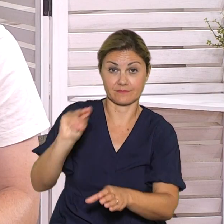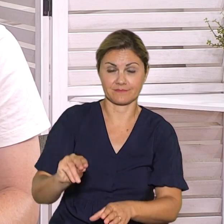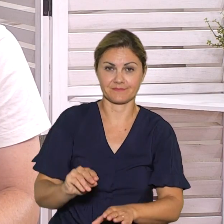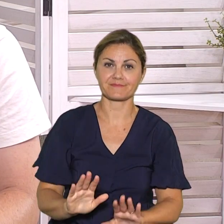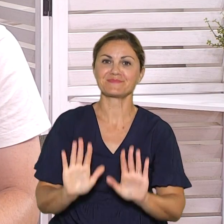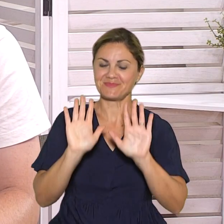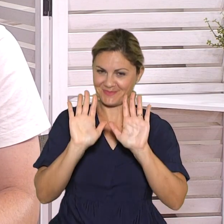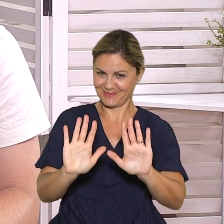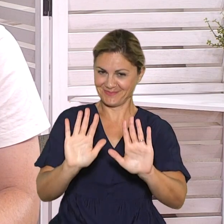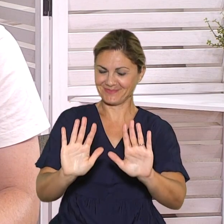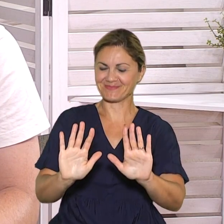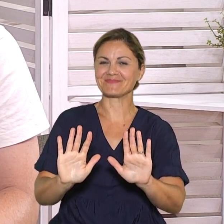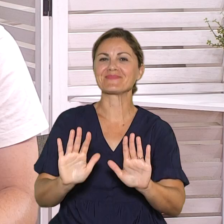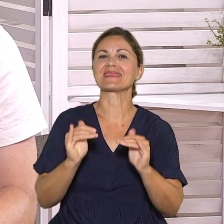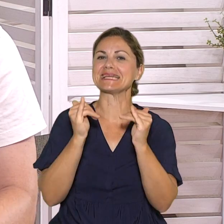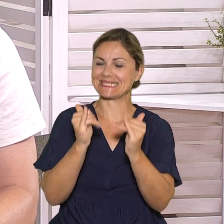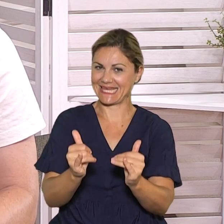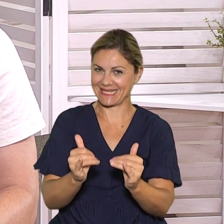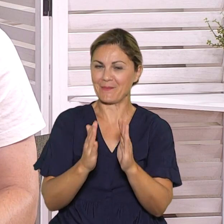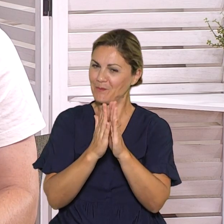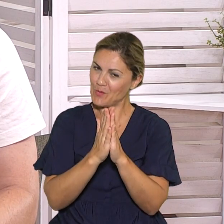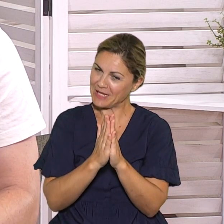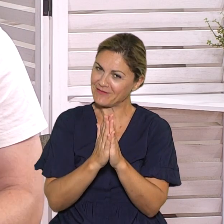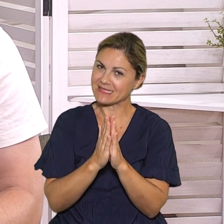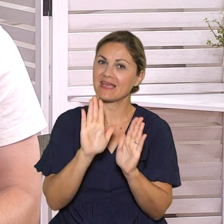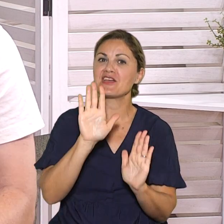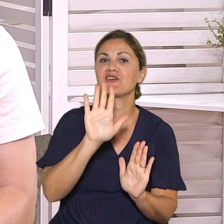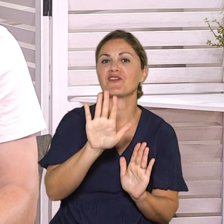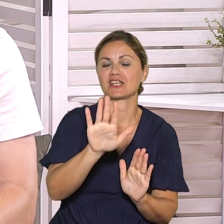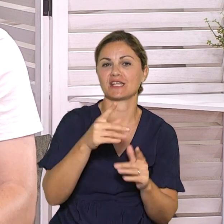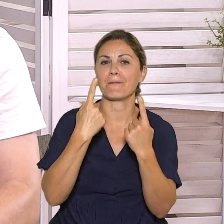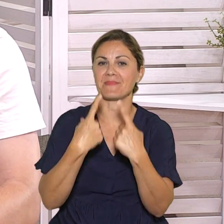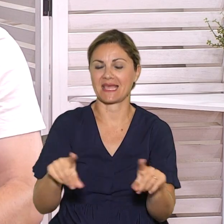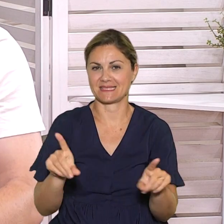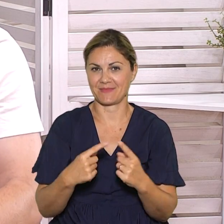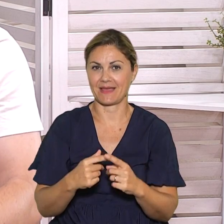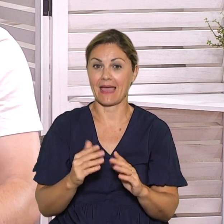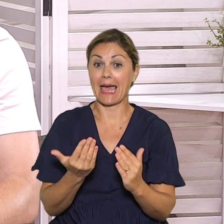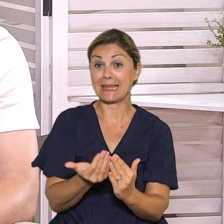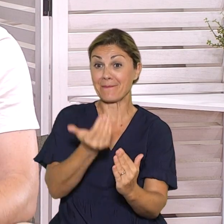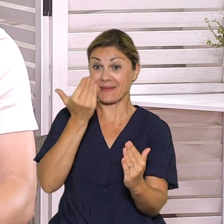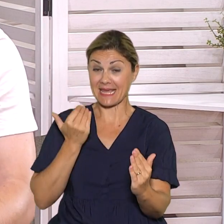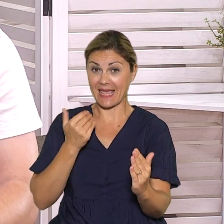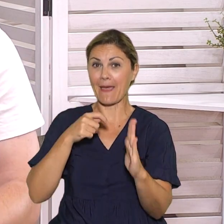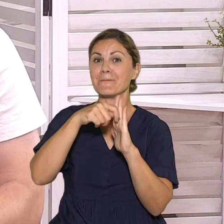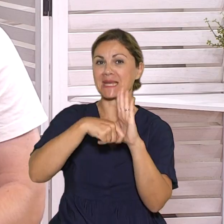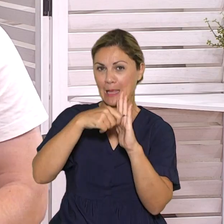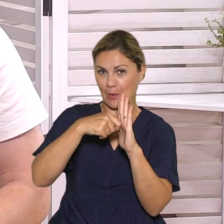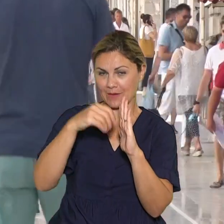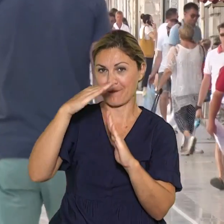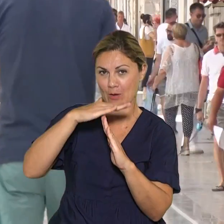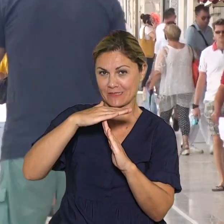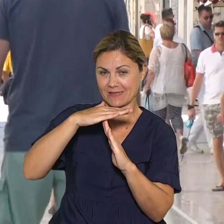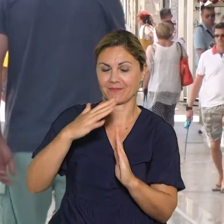Sada ćemo vas zamoliti da nas upoznate sa vašim pjesmama, ali prije toga pogledat ćemo jedan informativni